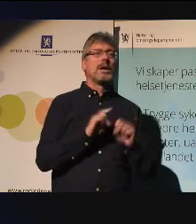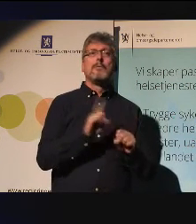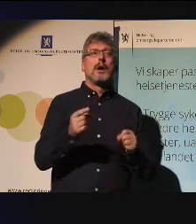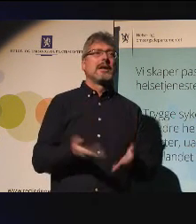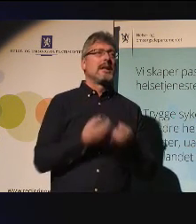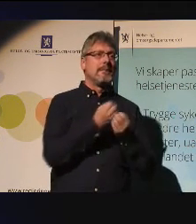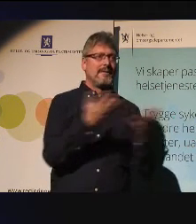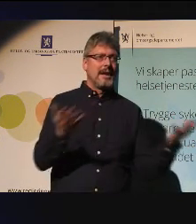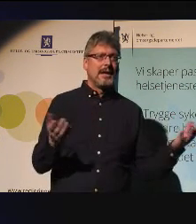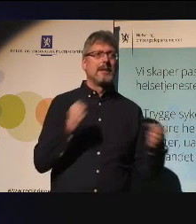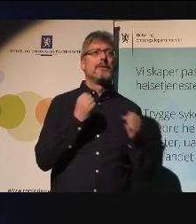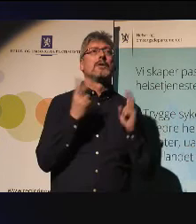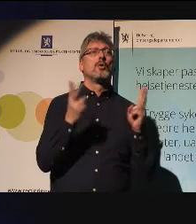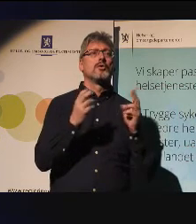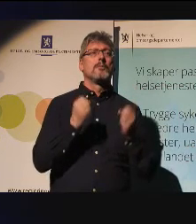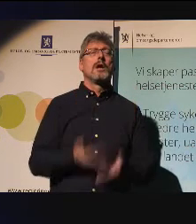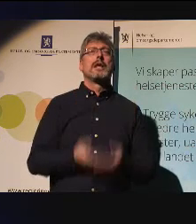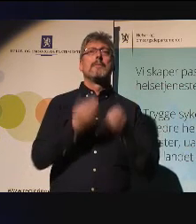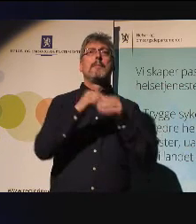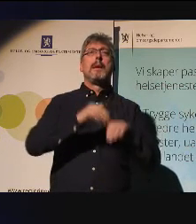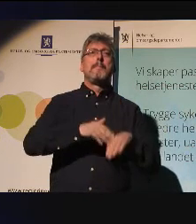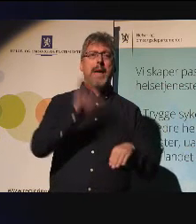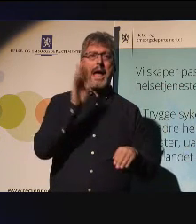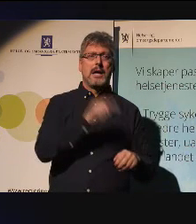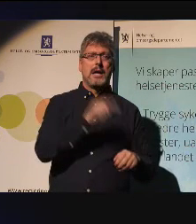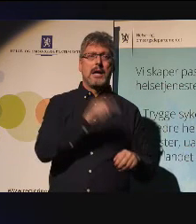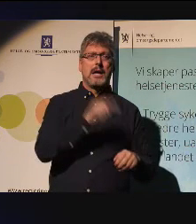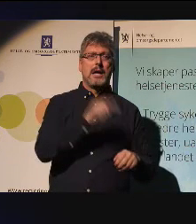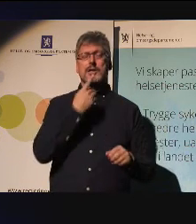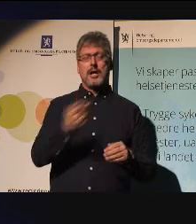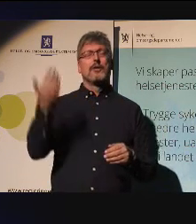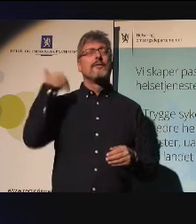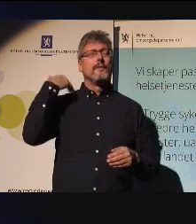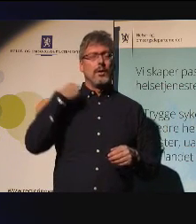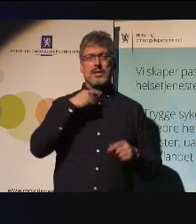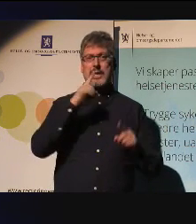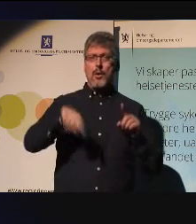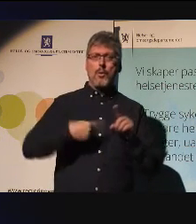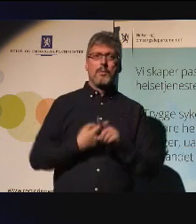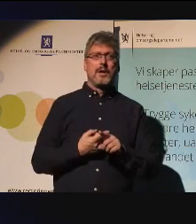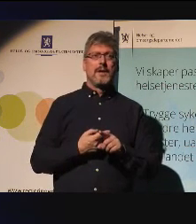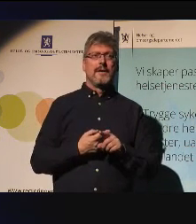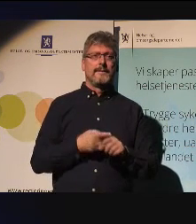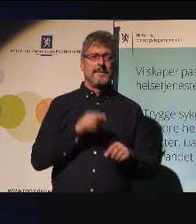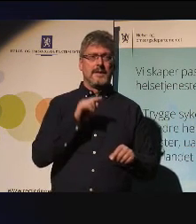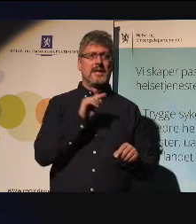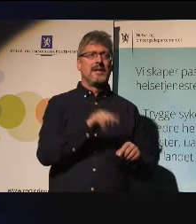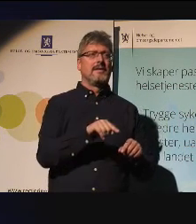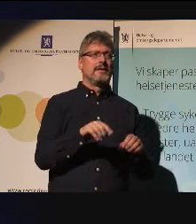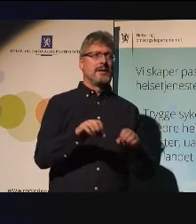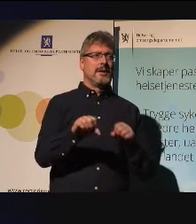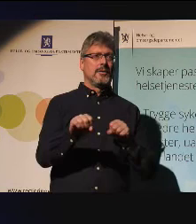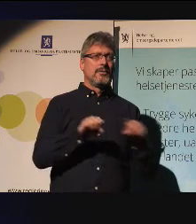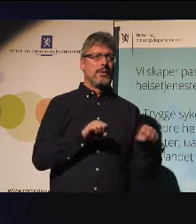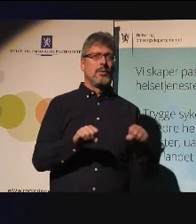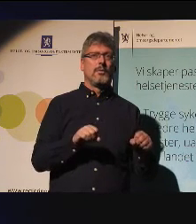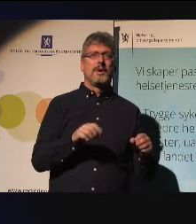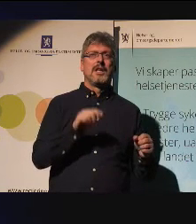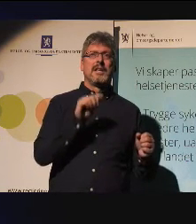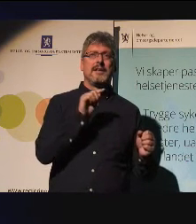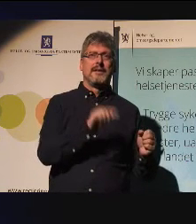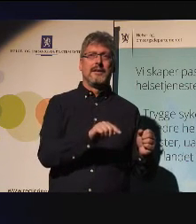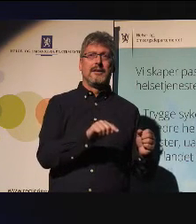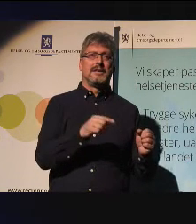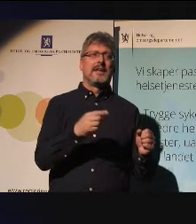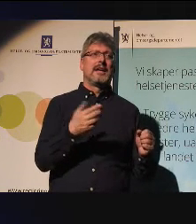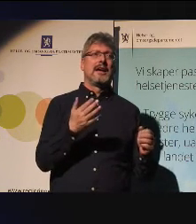også hjelpe med mer. Og jeg har sagt det før, og jeg sier det igjen, det i kommunene det skjer. Det her det, her det lever når